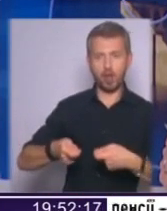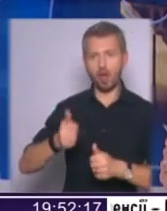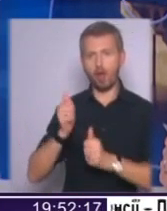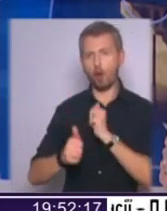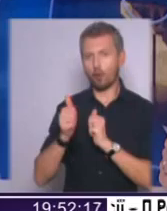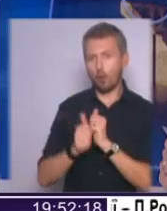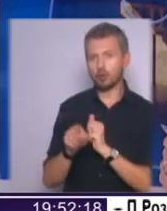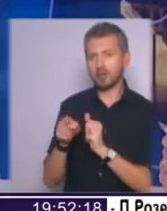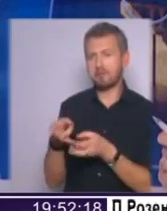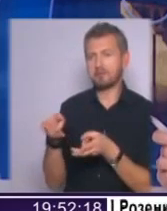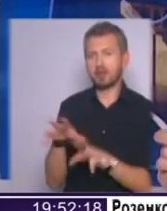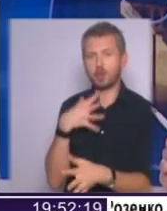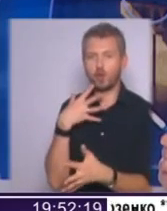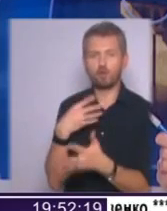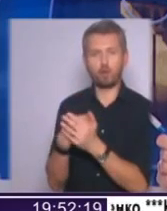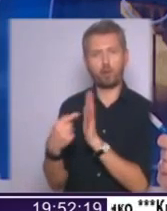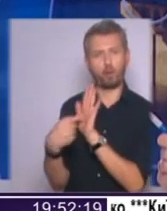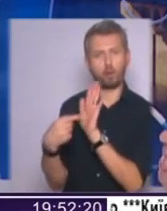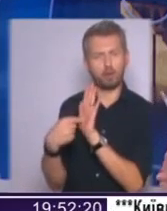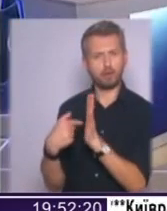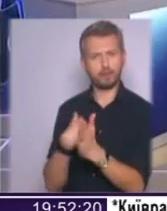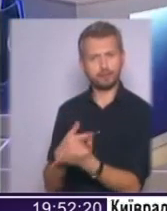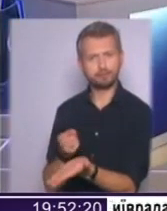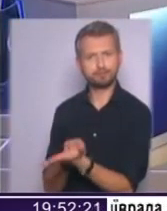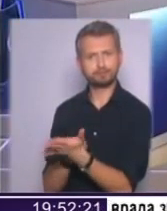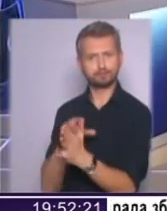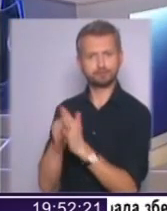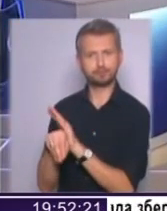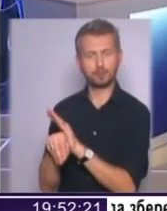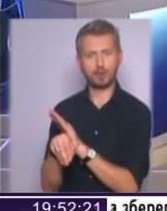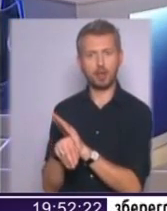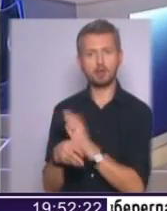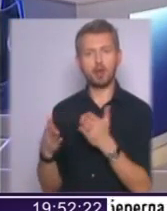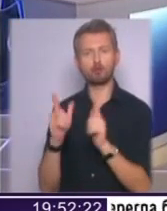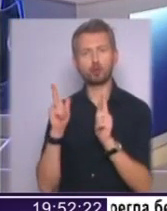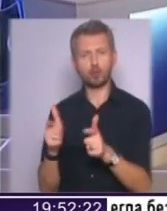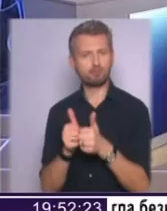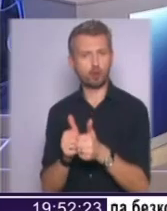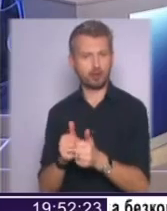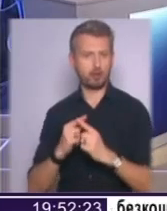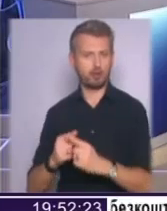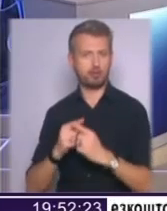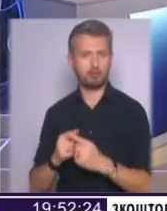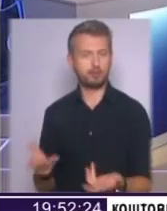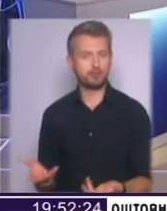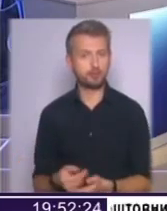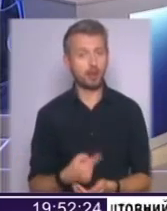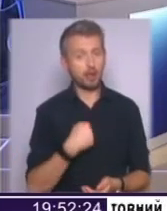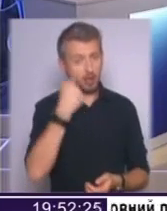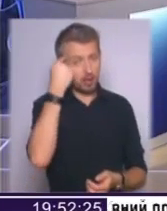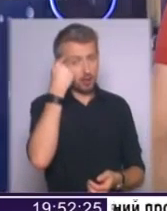залишить от ту норму, на яку буде згоден партнер по коаліції? Я думаю, що ми маємо розуміти, що, скоріше за